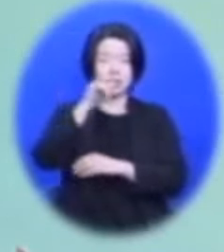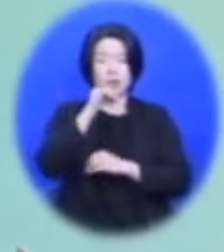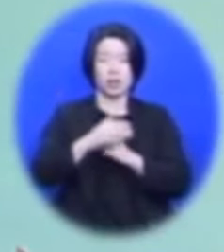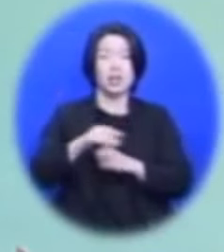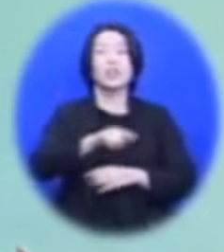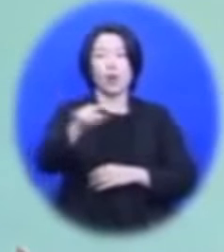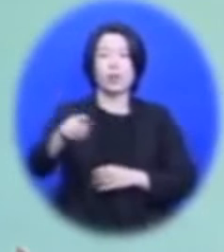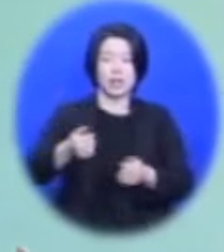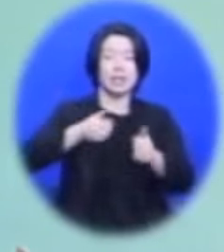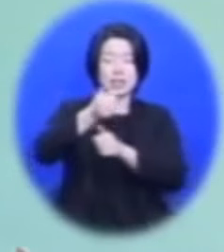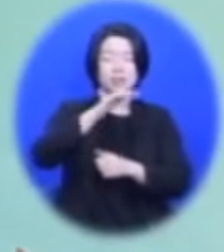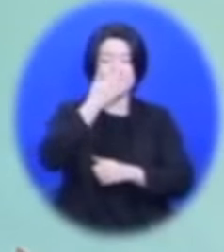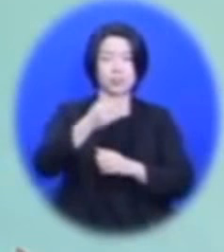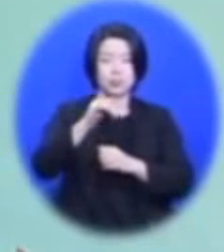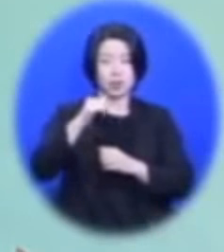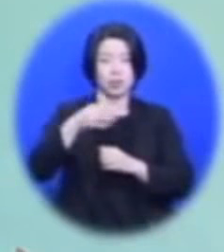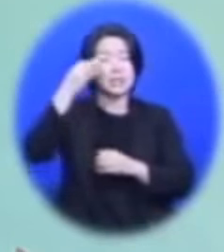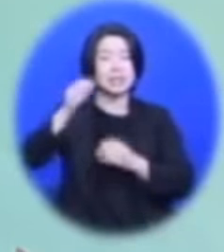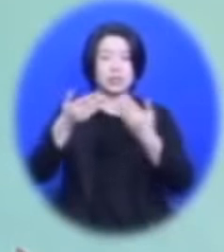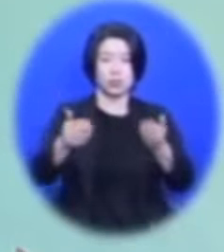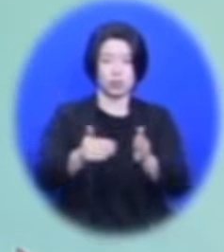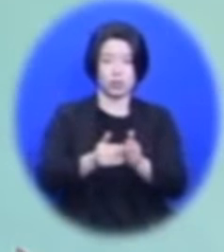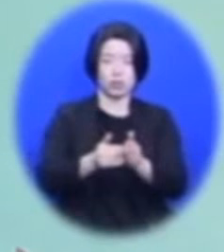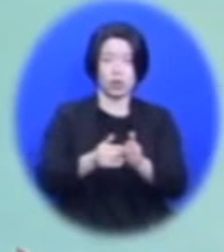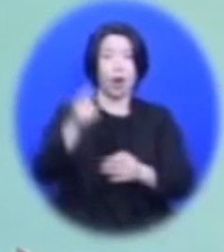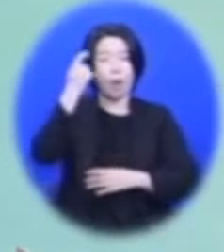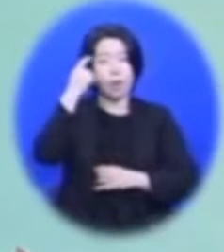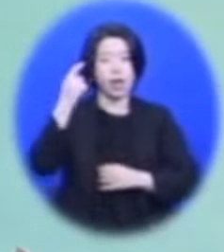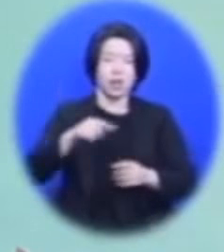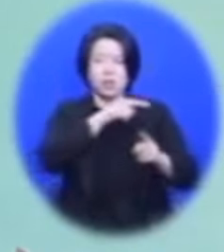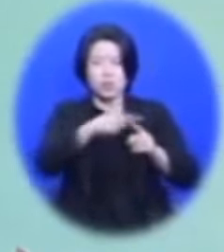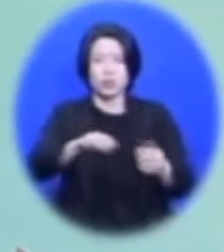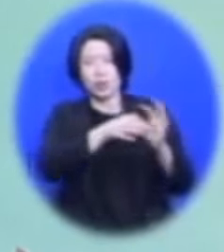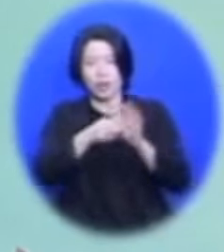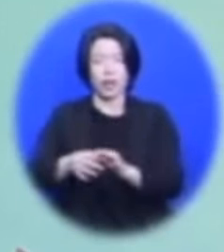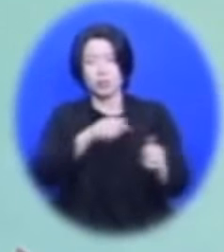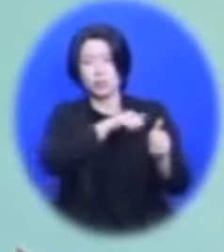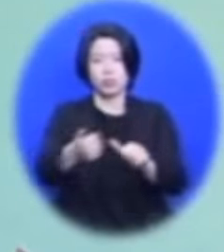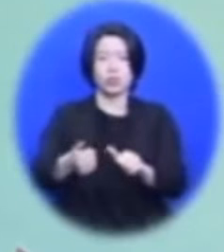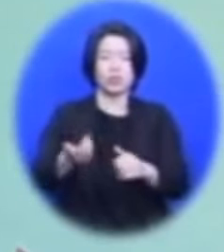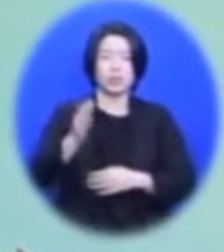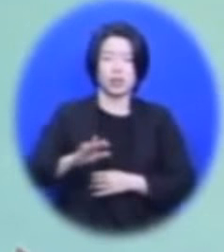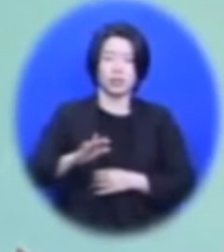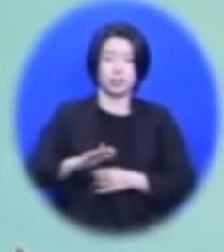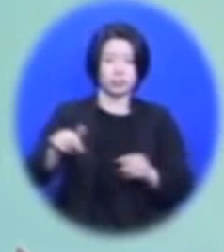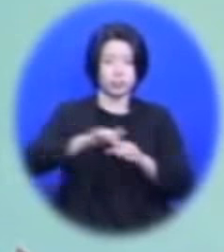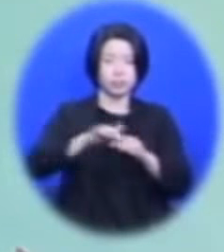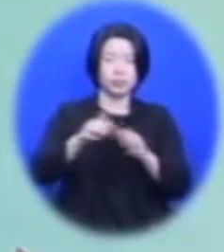이겼다는 뜻이에요. 왜? 죽이고 계속 죽였는데 기독교인들은 더